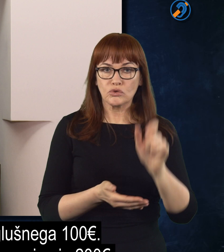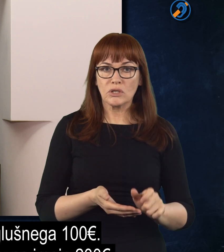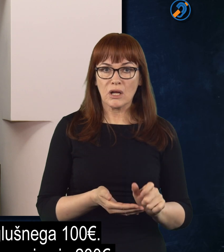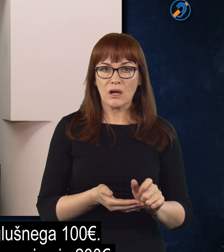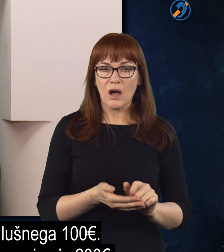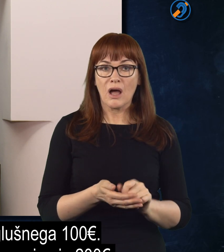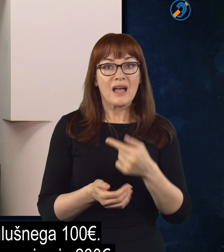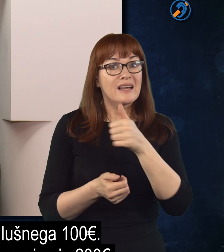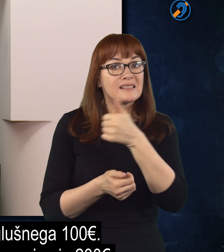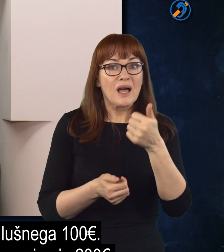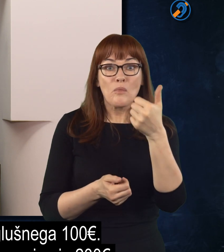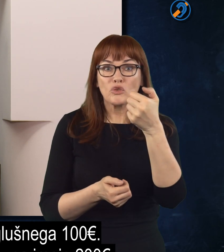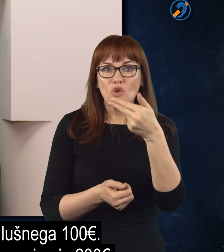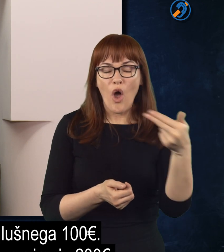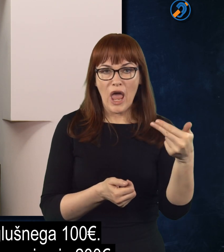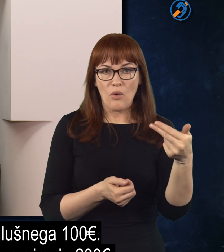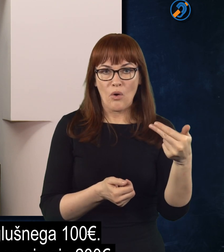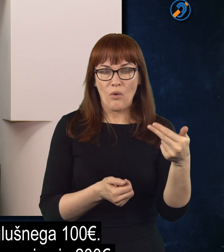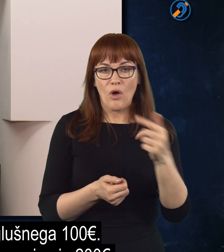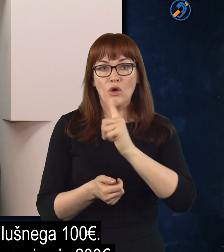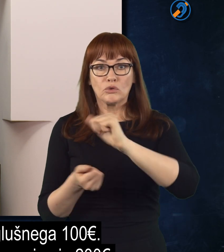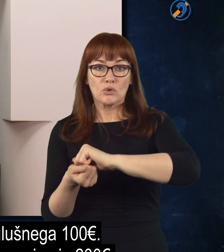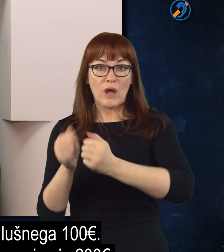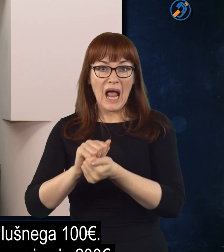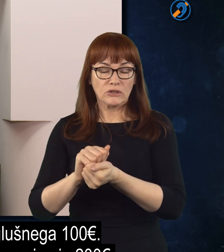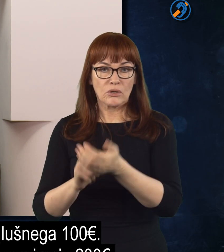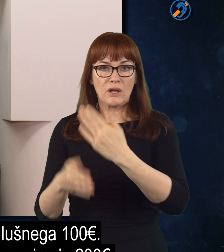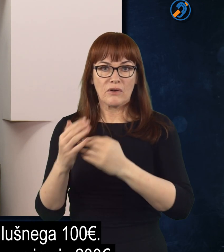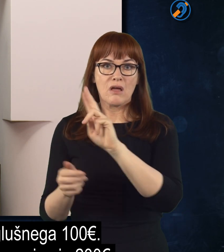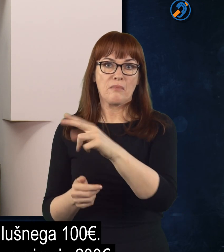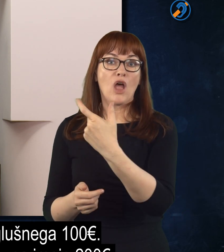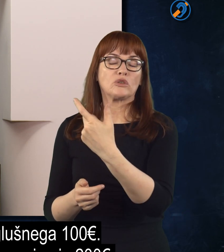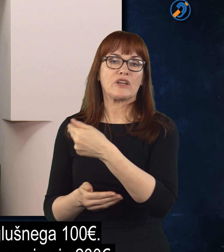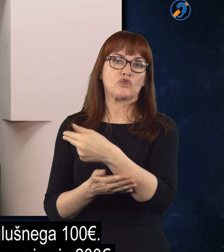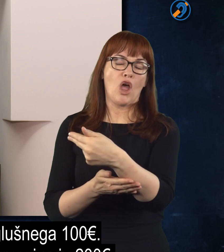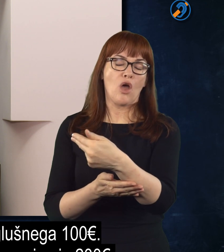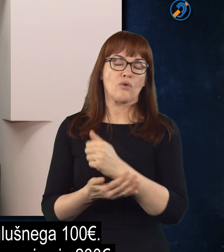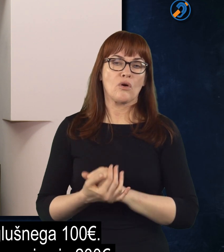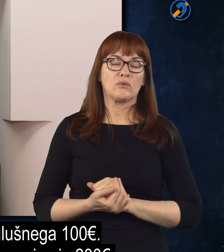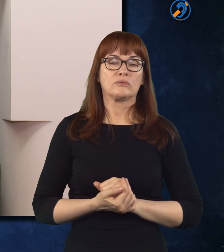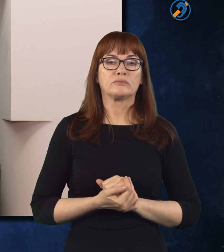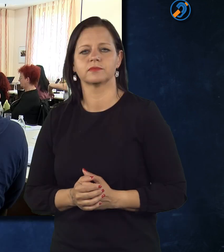naglušnega le 100 evrov, druge kategorije invalidov pa imajo 200 evrov.